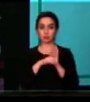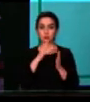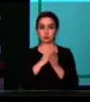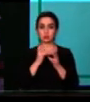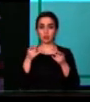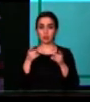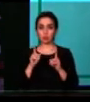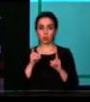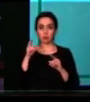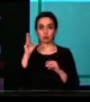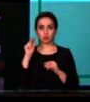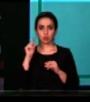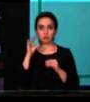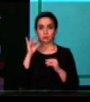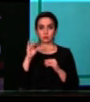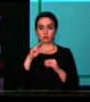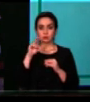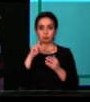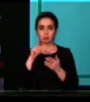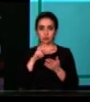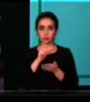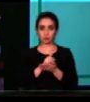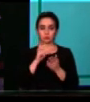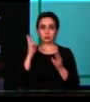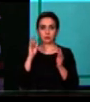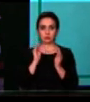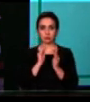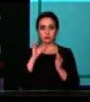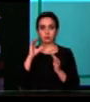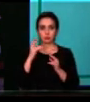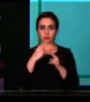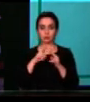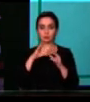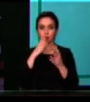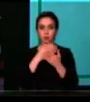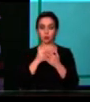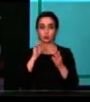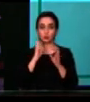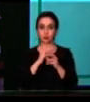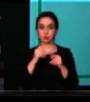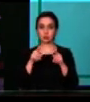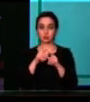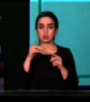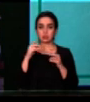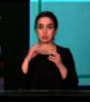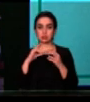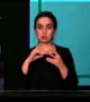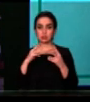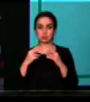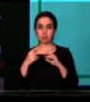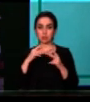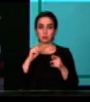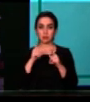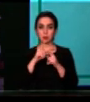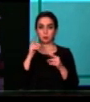натуральным числам, и D должно быть обязательно меньше S. В свою очередь, D должно быть еще взаимно простым числом